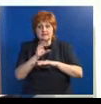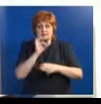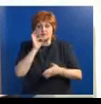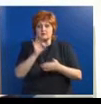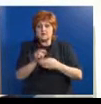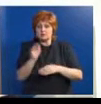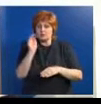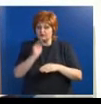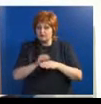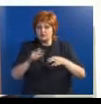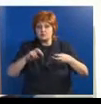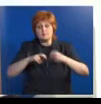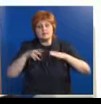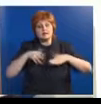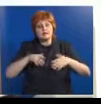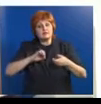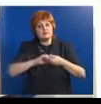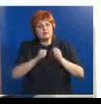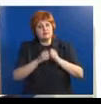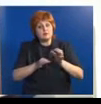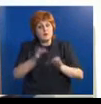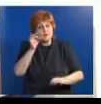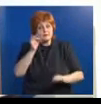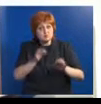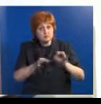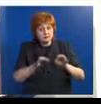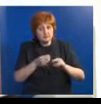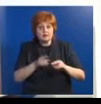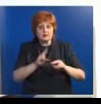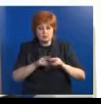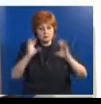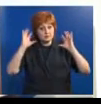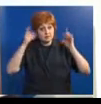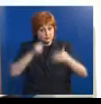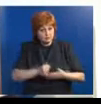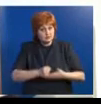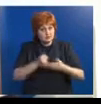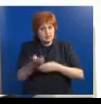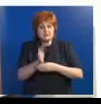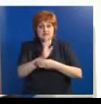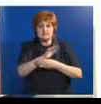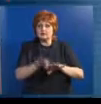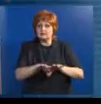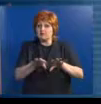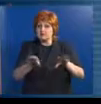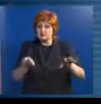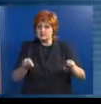тот факт, что проблемы Кавминвод обсудили на отдельной площадке форума, уже говорит о серьезной поддержке со стороны федеральных властей.